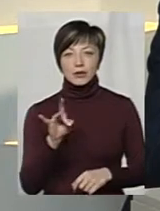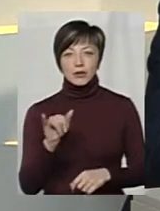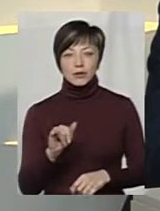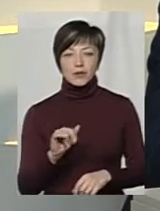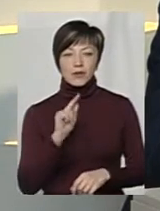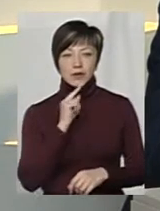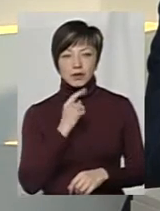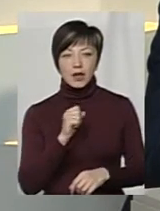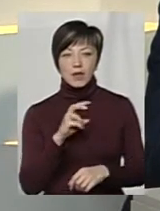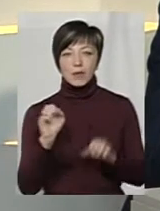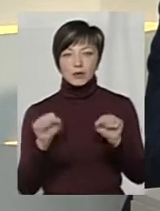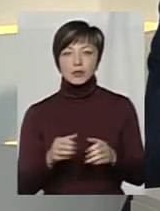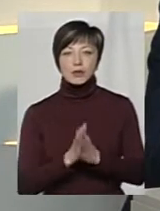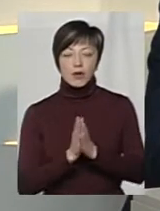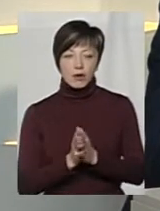але